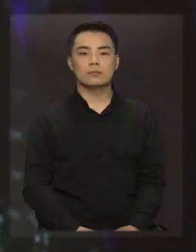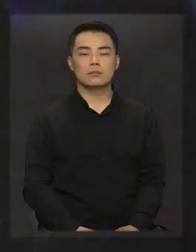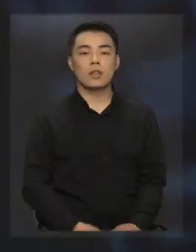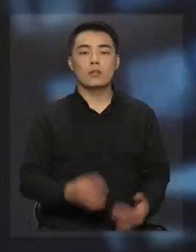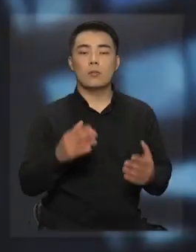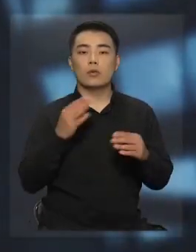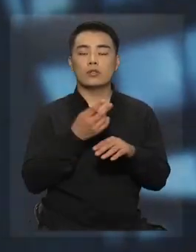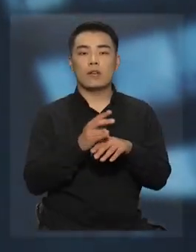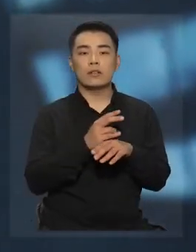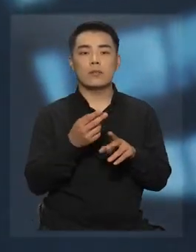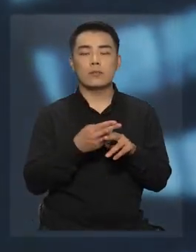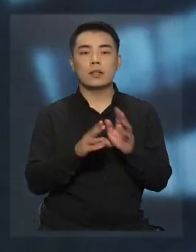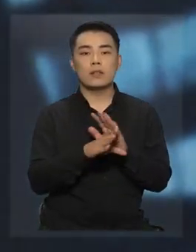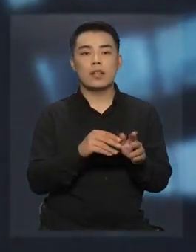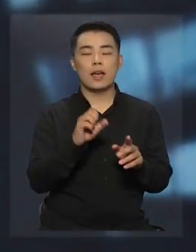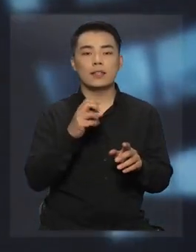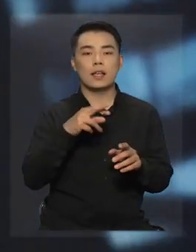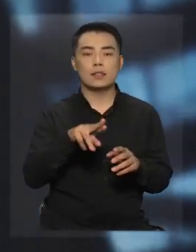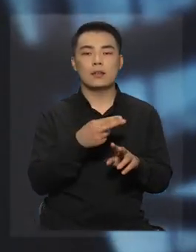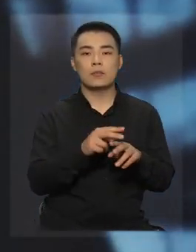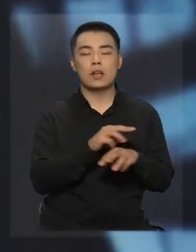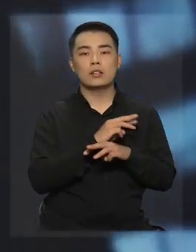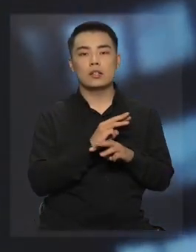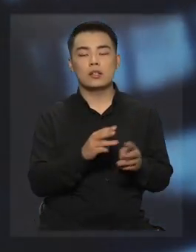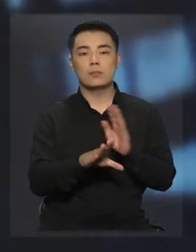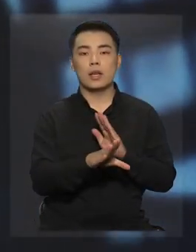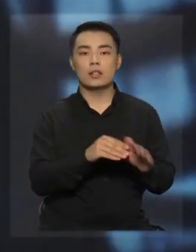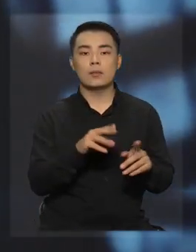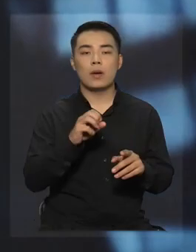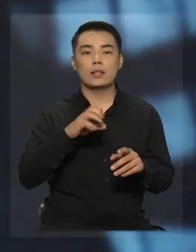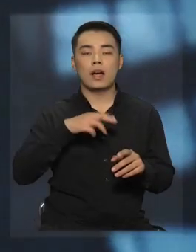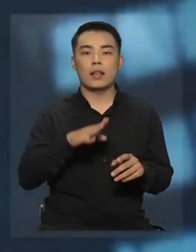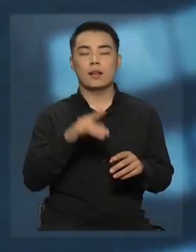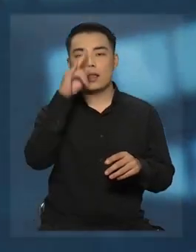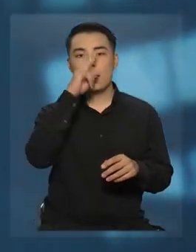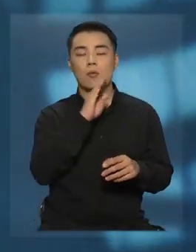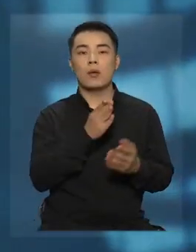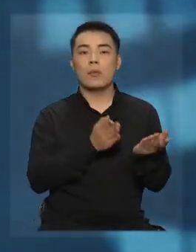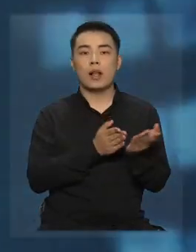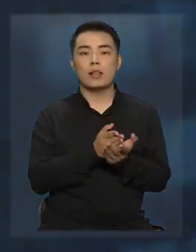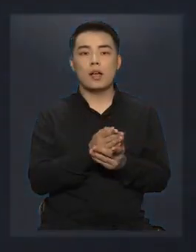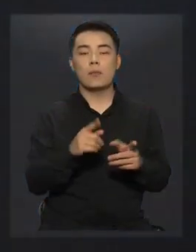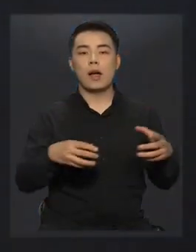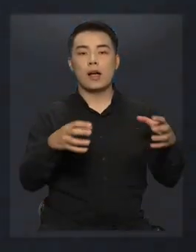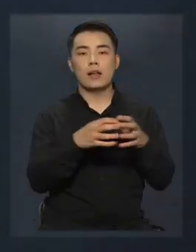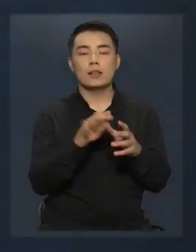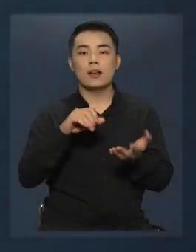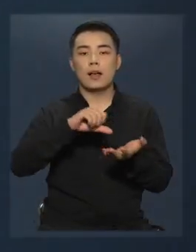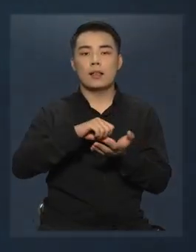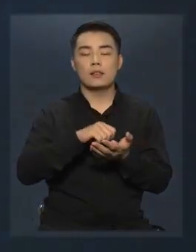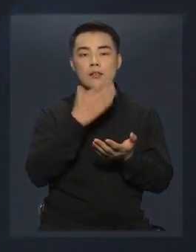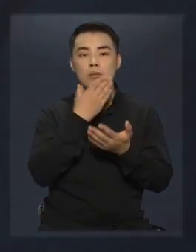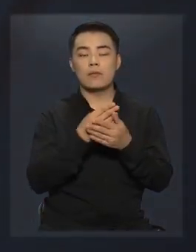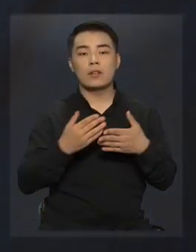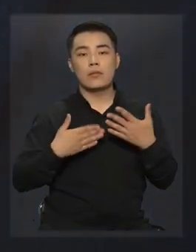Привет сегодня в полночь завершается предвыборная агитация на выборы в мажилис и маслихат и Казахстана политическим партиям и кандидатам